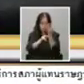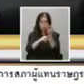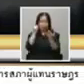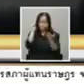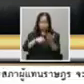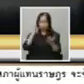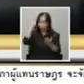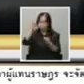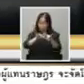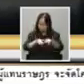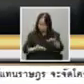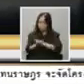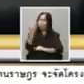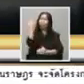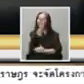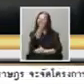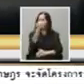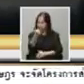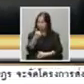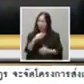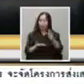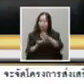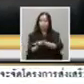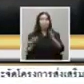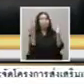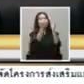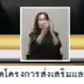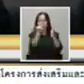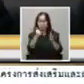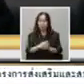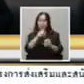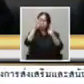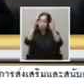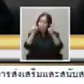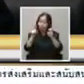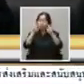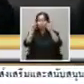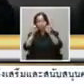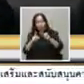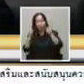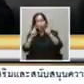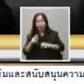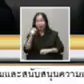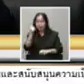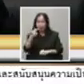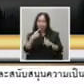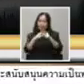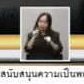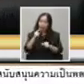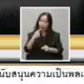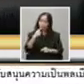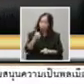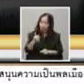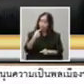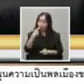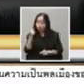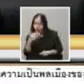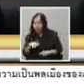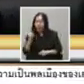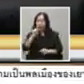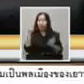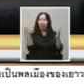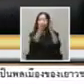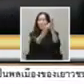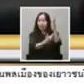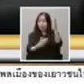ปนี้สภาผู้แทนราษฎรเนี่ยในวาระนี้เรื่องอะไรพูดได้เรื่องอะไรพูดไม่ได้เพราะว่